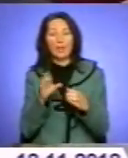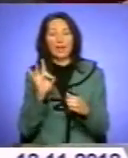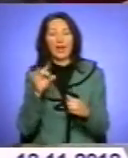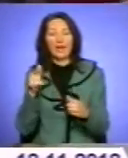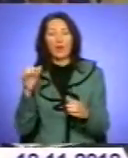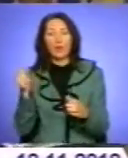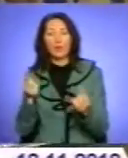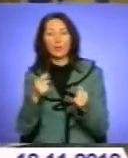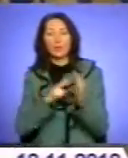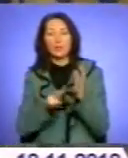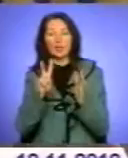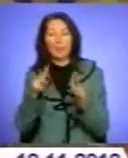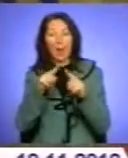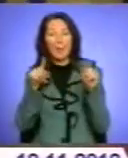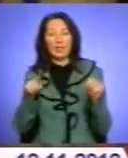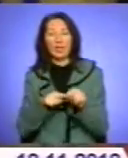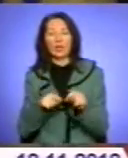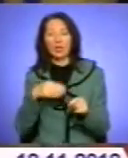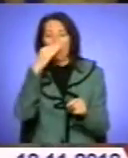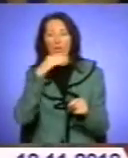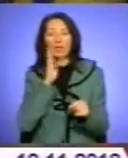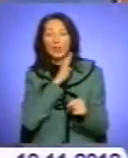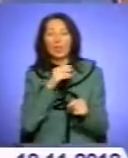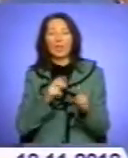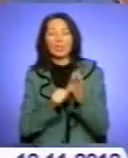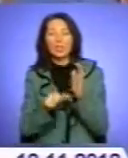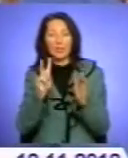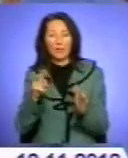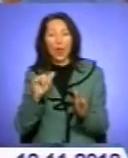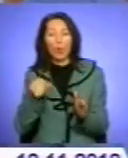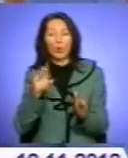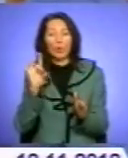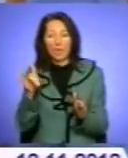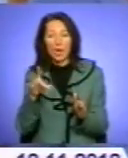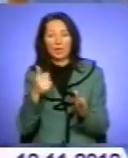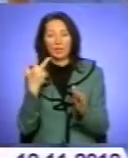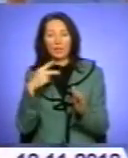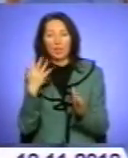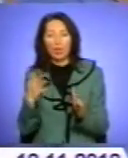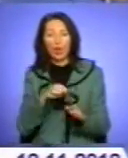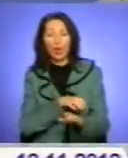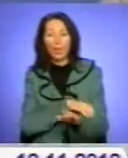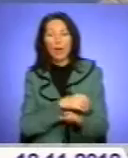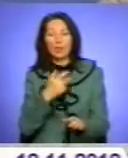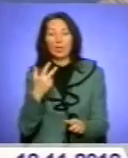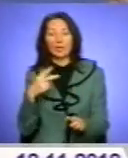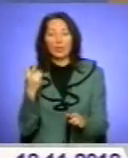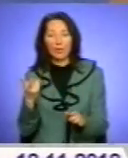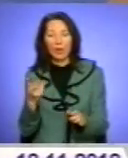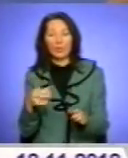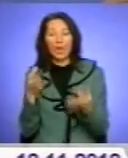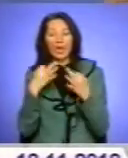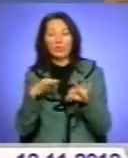мандати, Всеукраїнське об'єднання «Батьківщина» – 62, «Удар» – 34, «Компартія» – 32, Всеукраїнське об'єднання «Свобода»